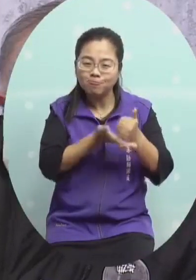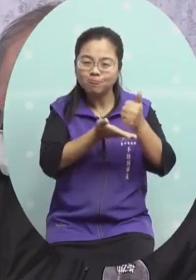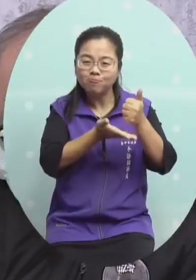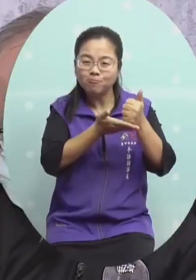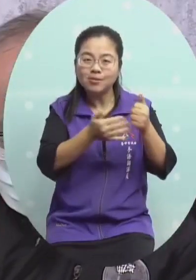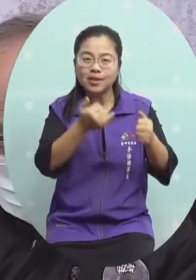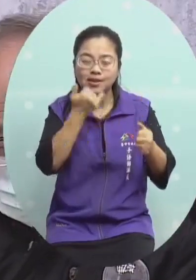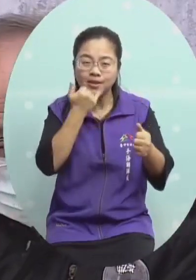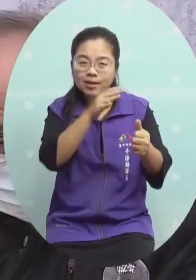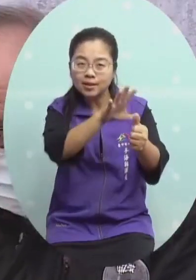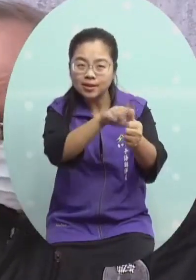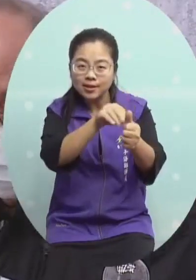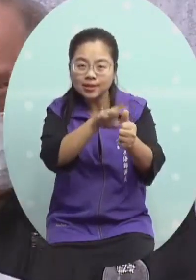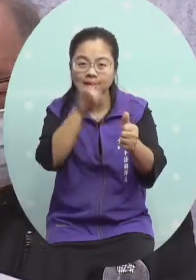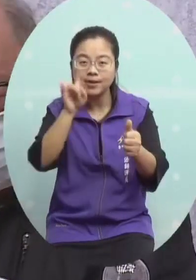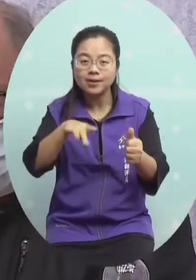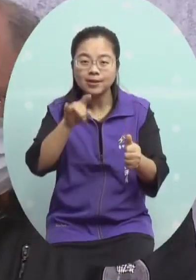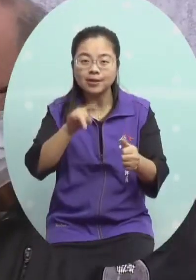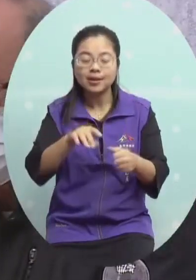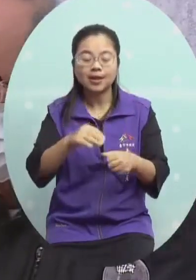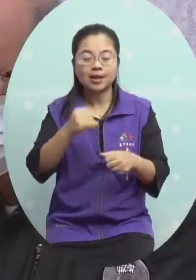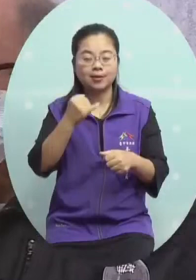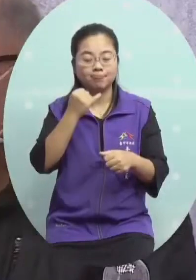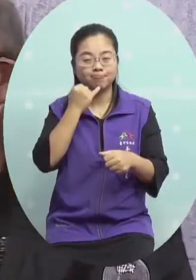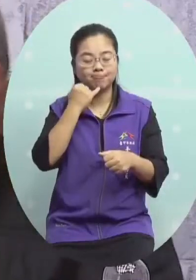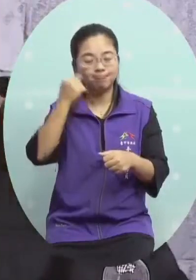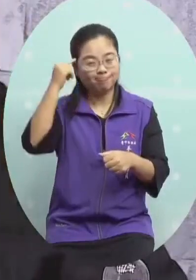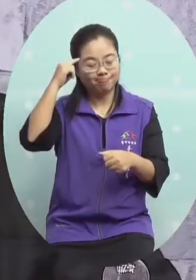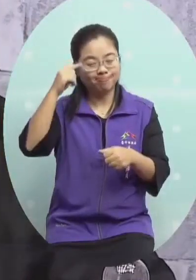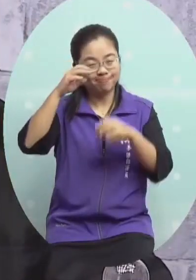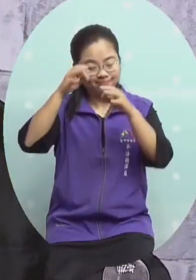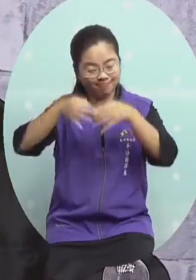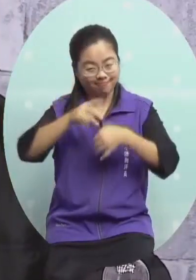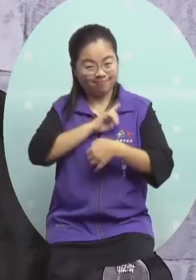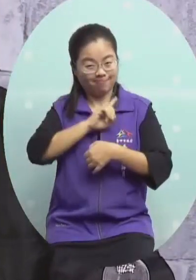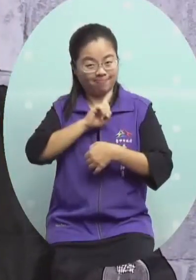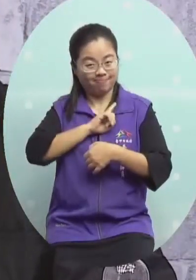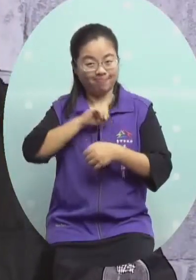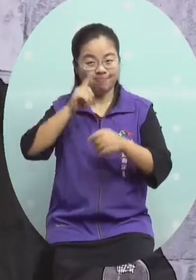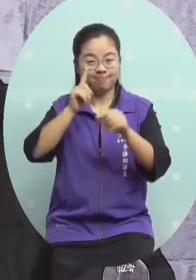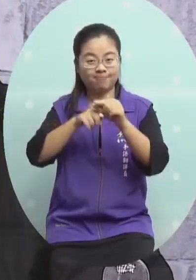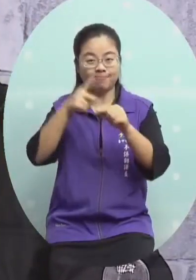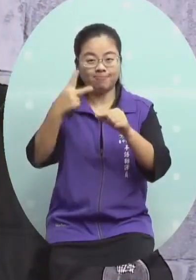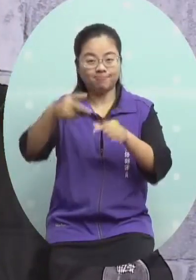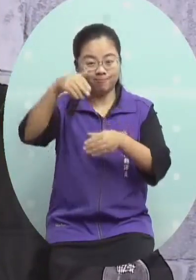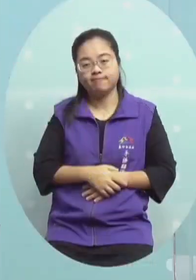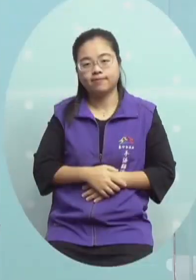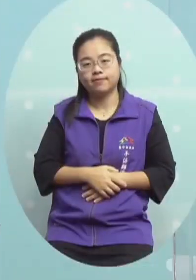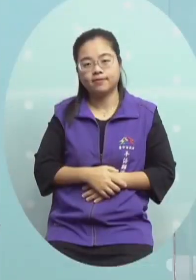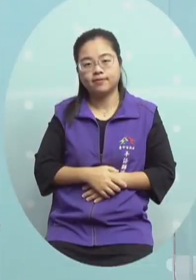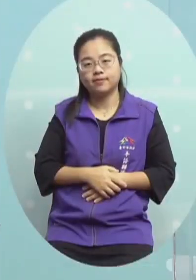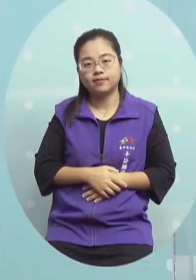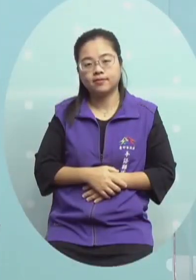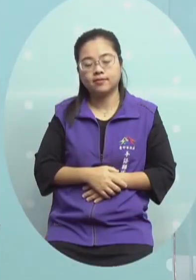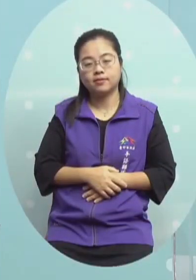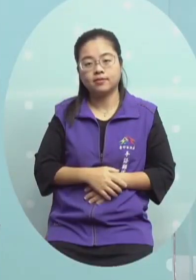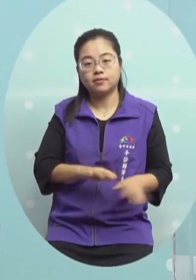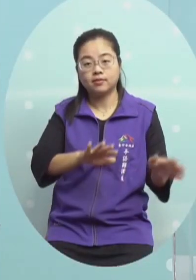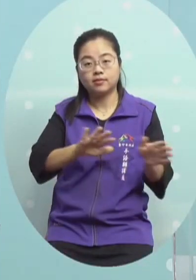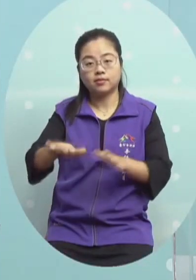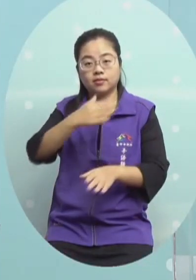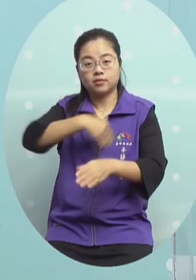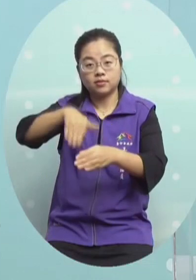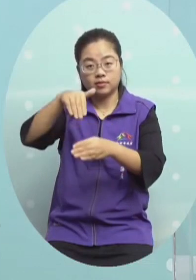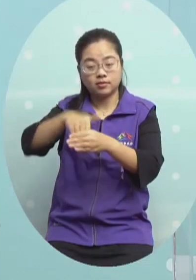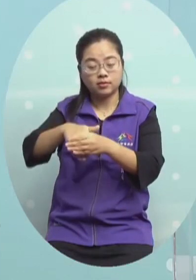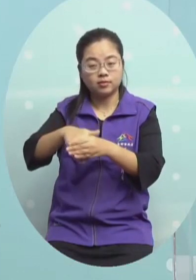以学习的榜样，以作为您未来担任中二选区立法委员的参考。 在其他候选人身上呢，